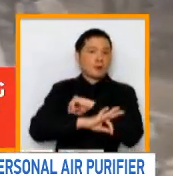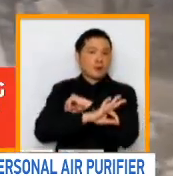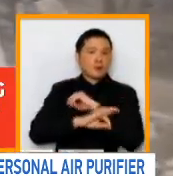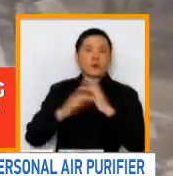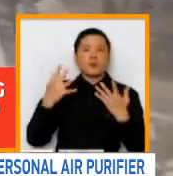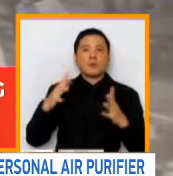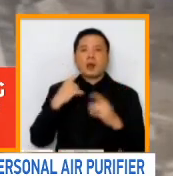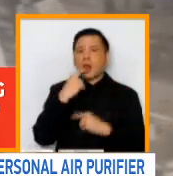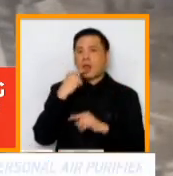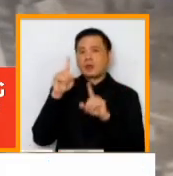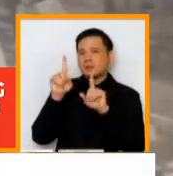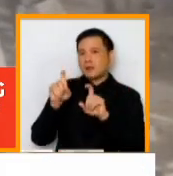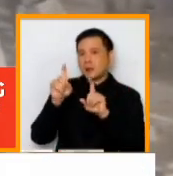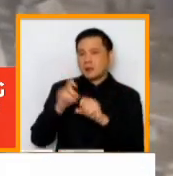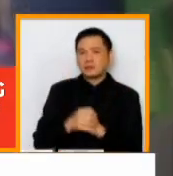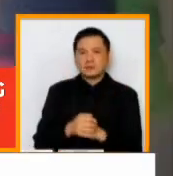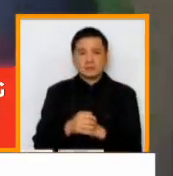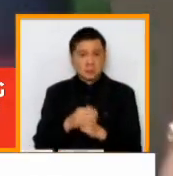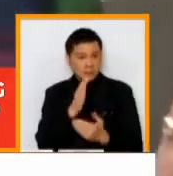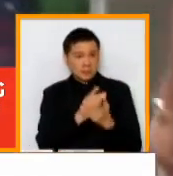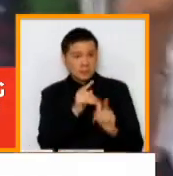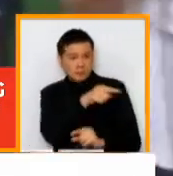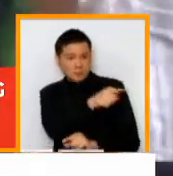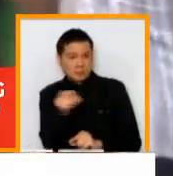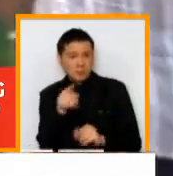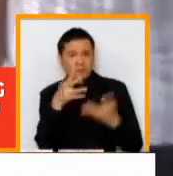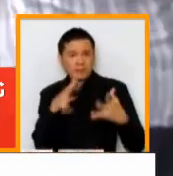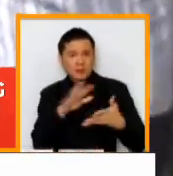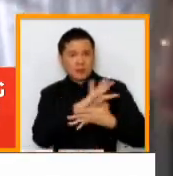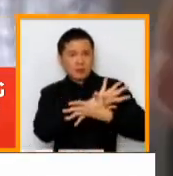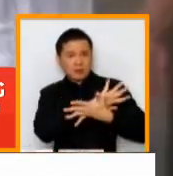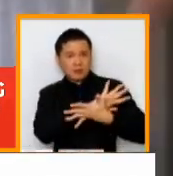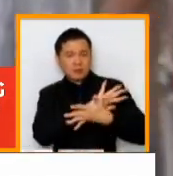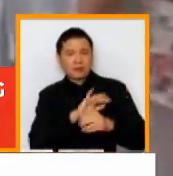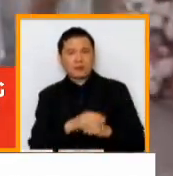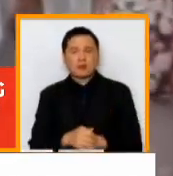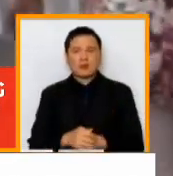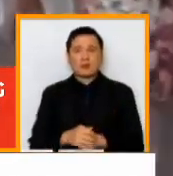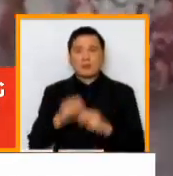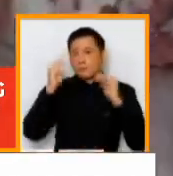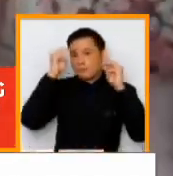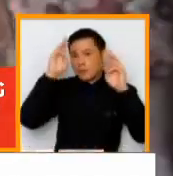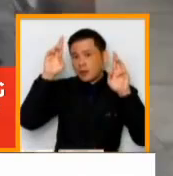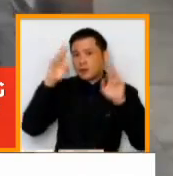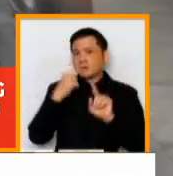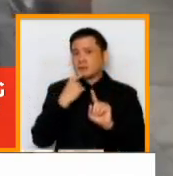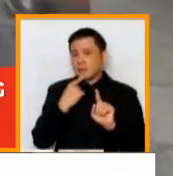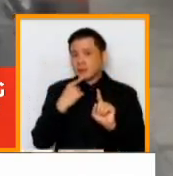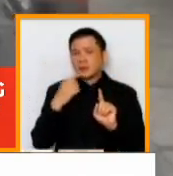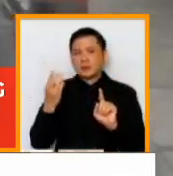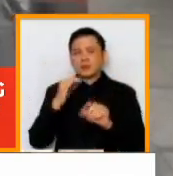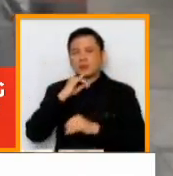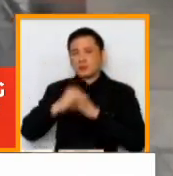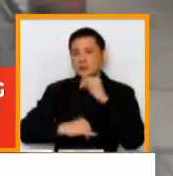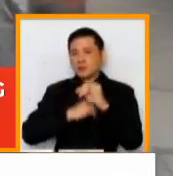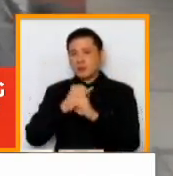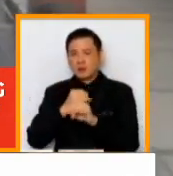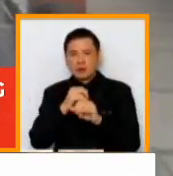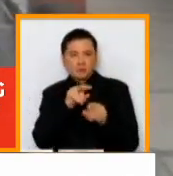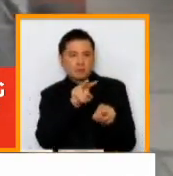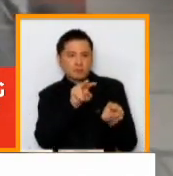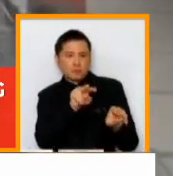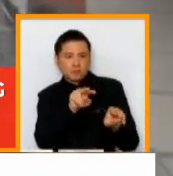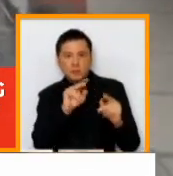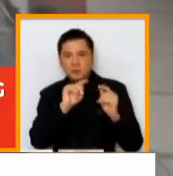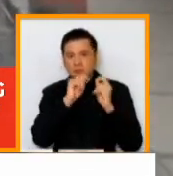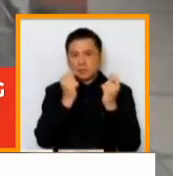ito sa COVID-19. Ayon kay Mayor Ben Climaco, bahagi ng delegasyon ng International Monitoring Team na nakabase sa Western